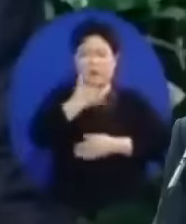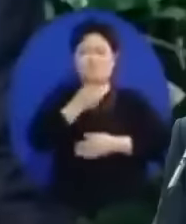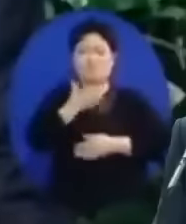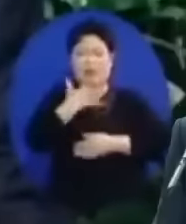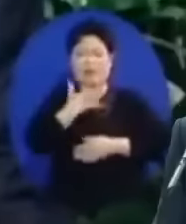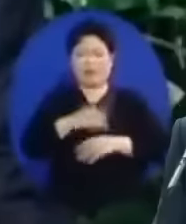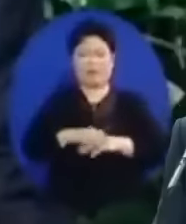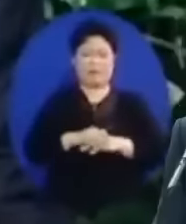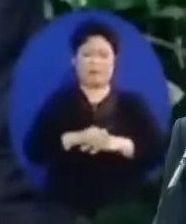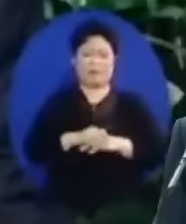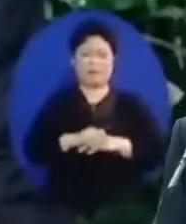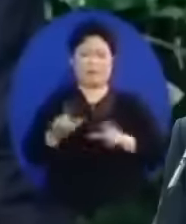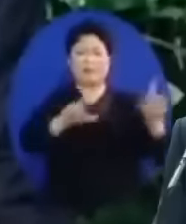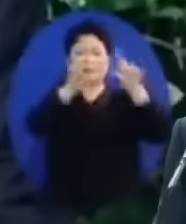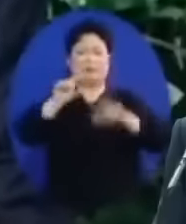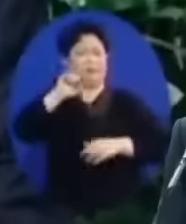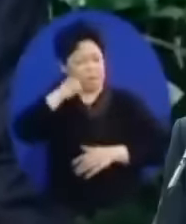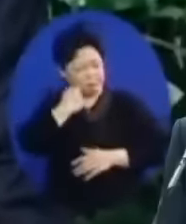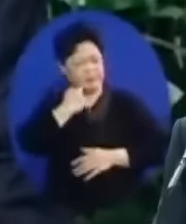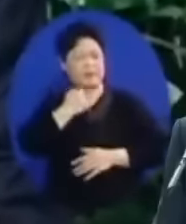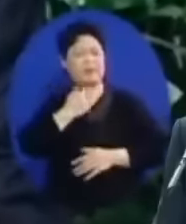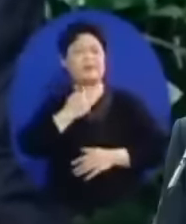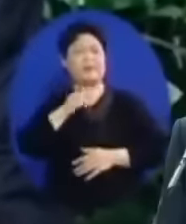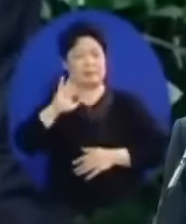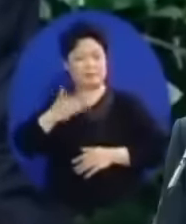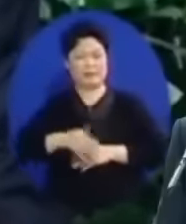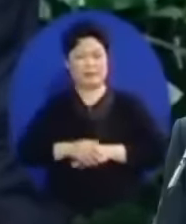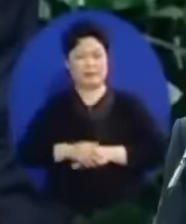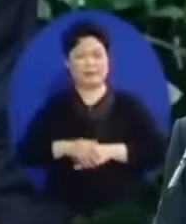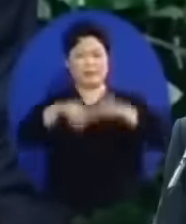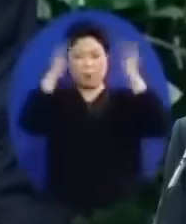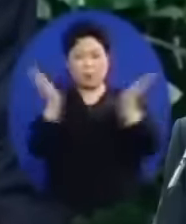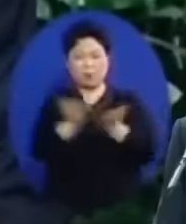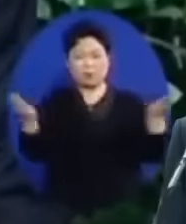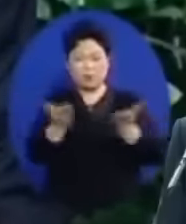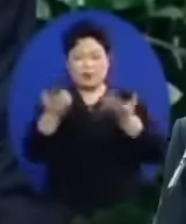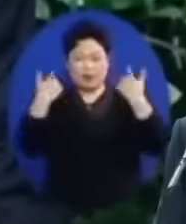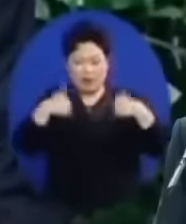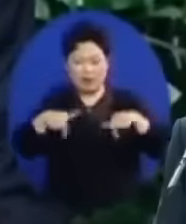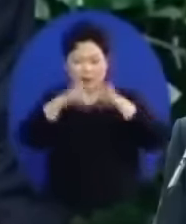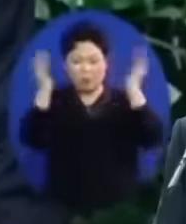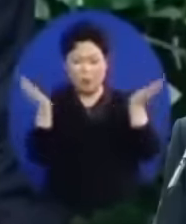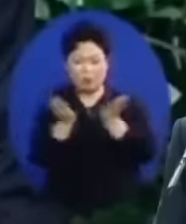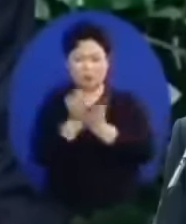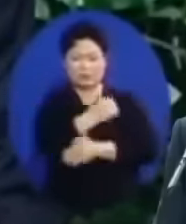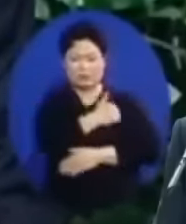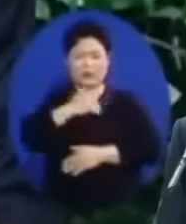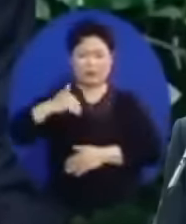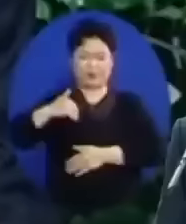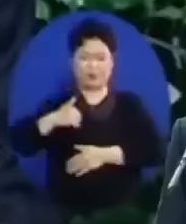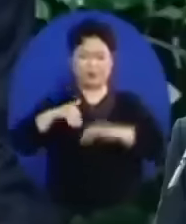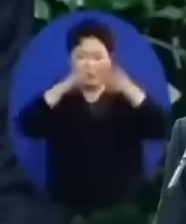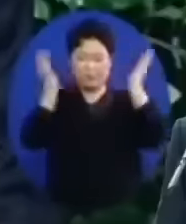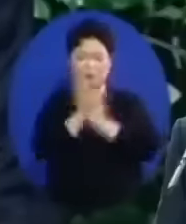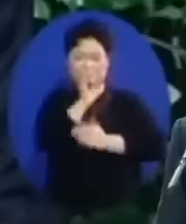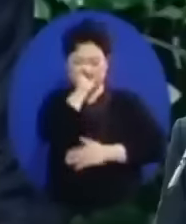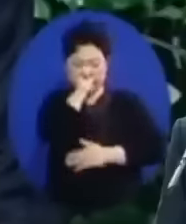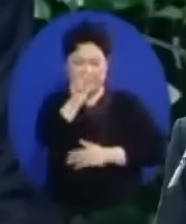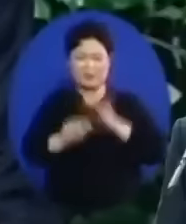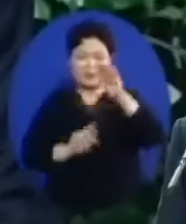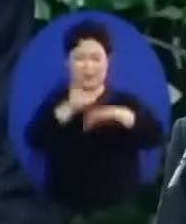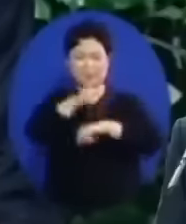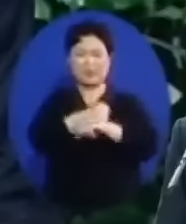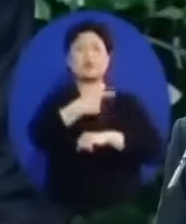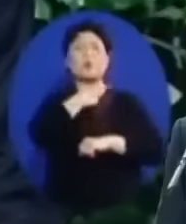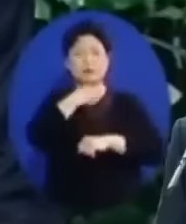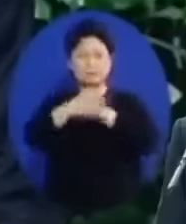불행해지고 생활이 어려워지게 되는 것입니다. 모든 일에 항상 모든 것이 능력하여 모든 착한 일을 넘치게